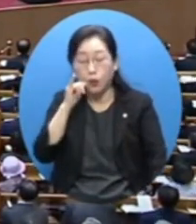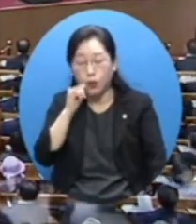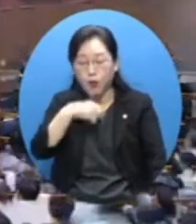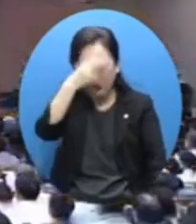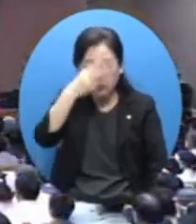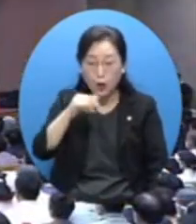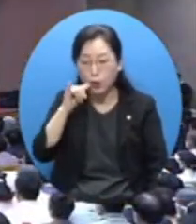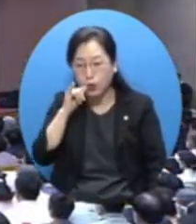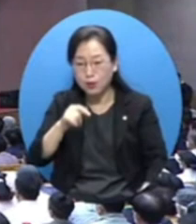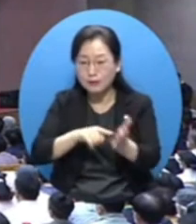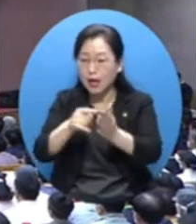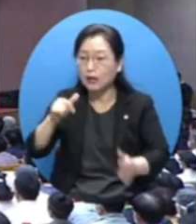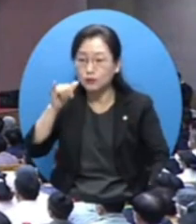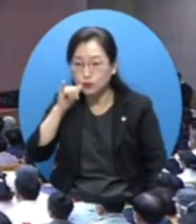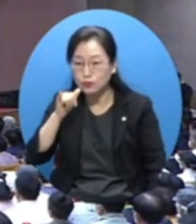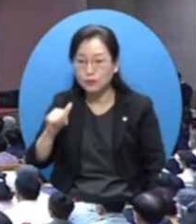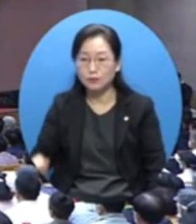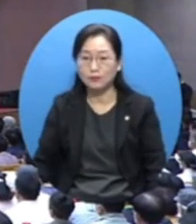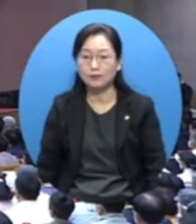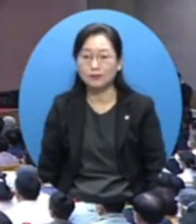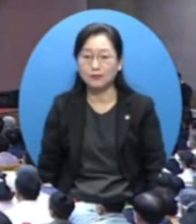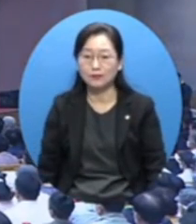중독에 약물 중독에